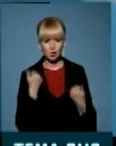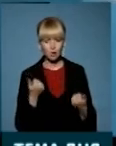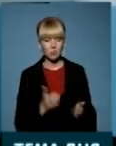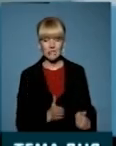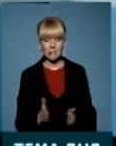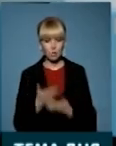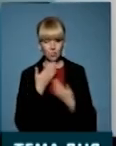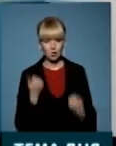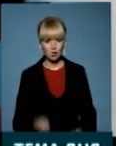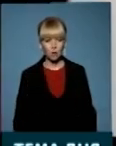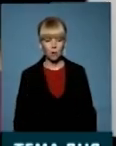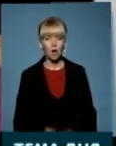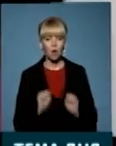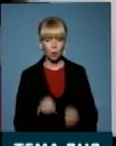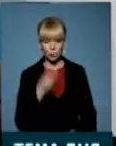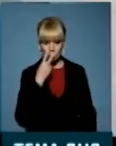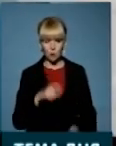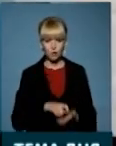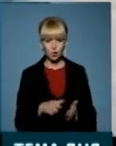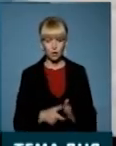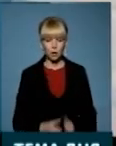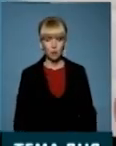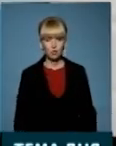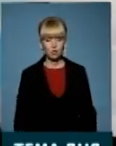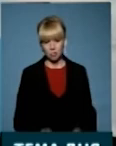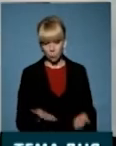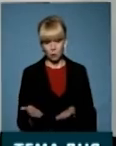Системи нема. А можна подивитися приміщення, де діти? Так,